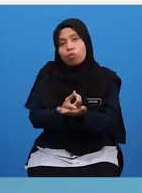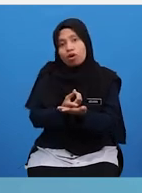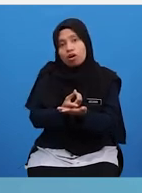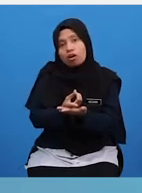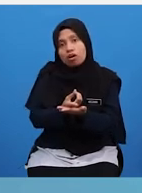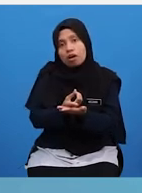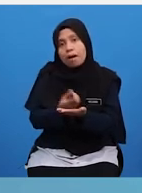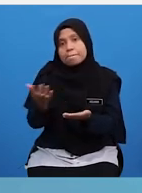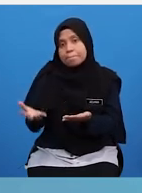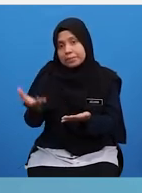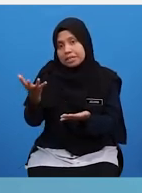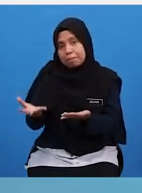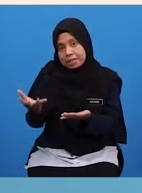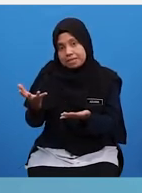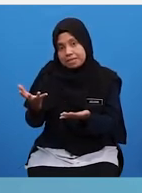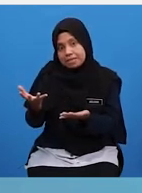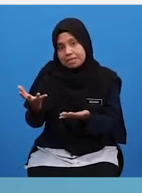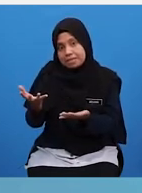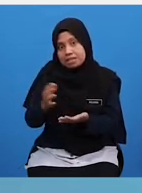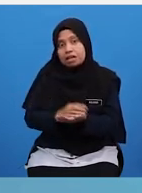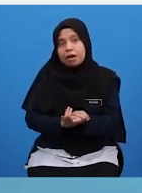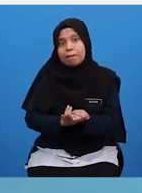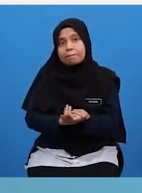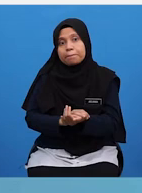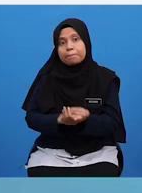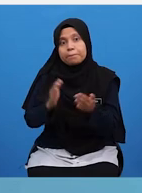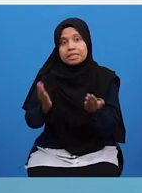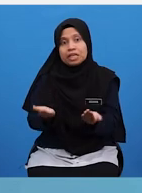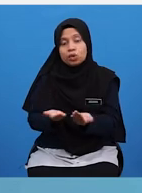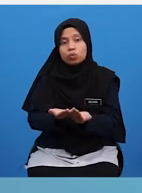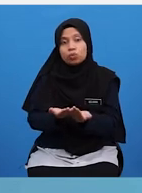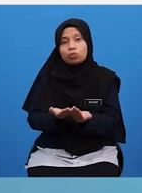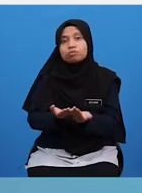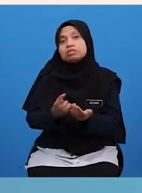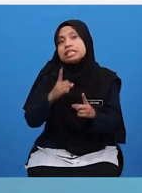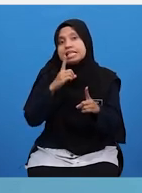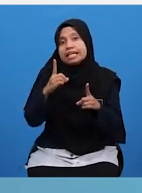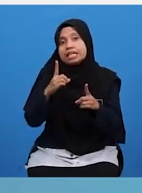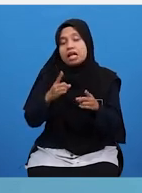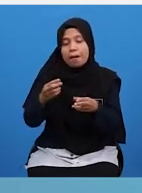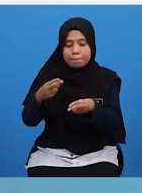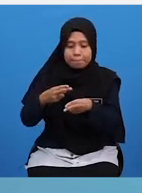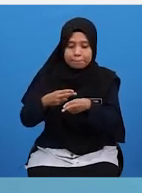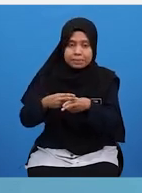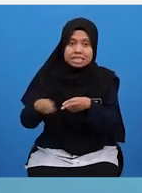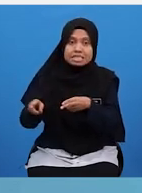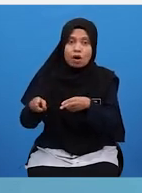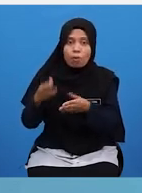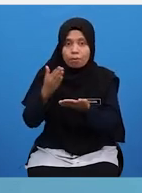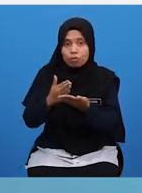dapur, penapis lilin, penakung lilin, pisau